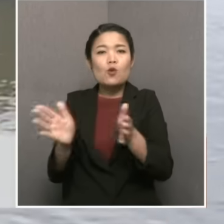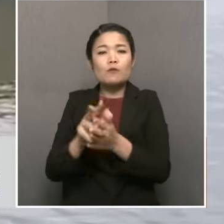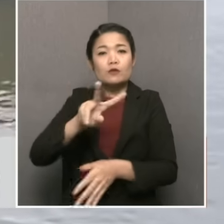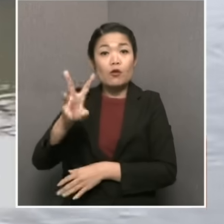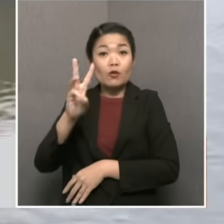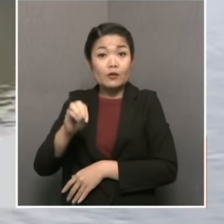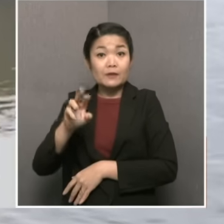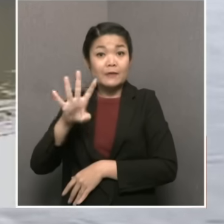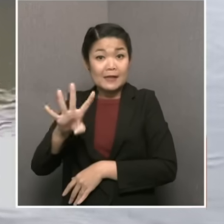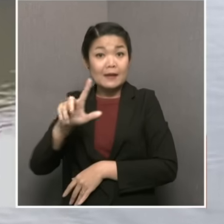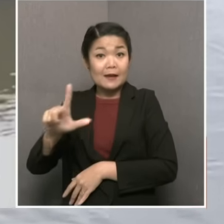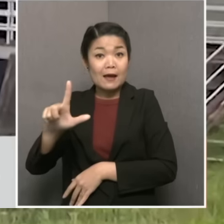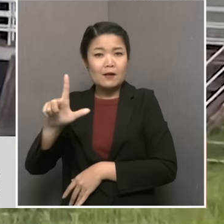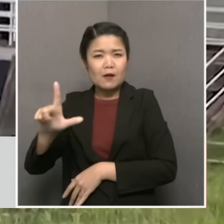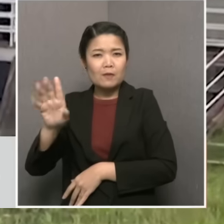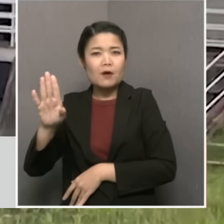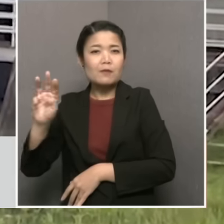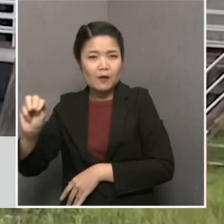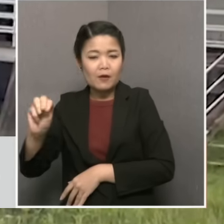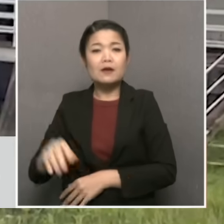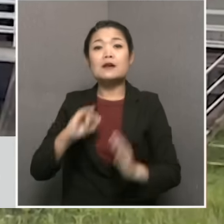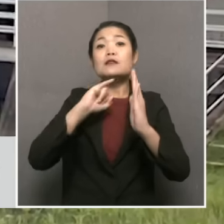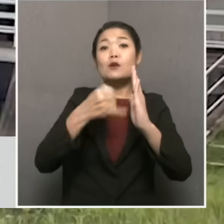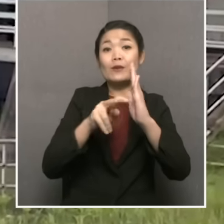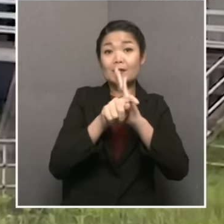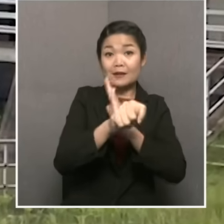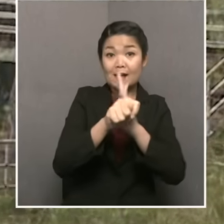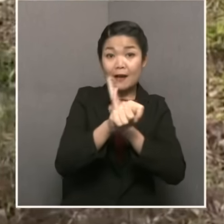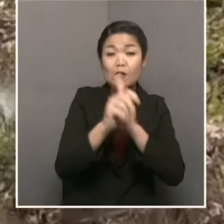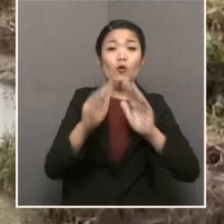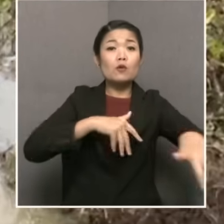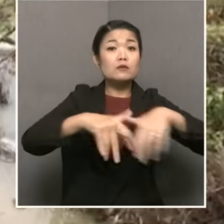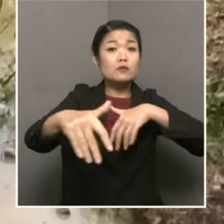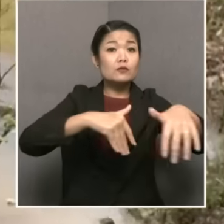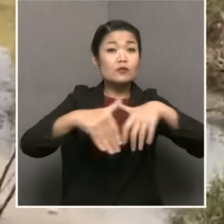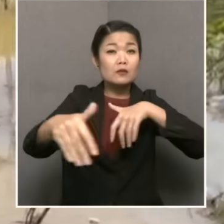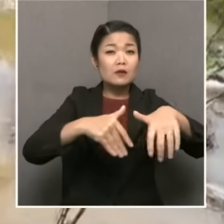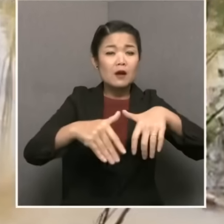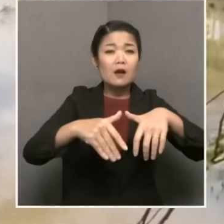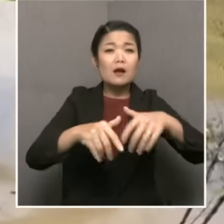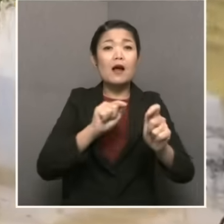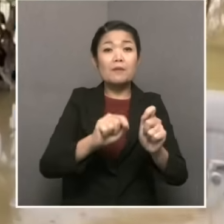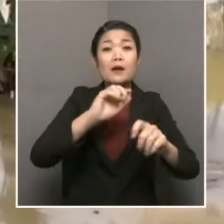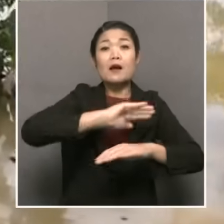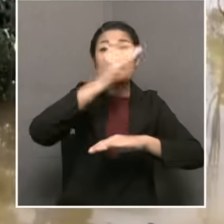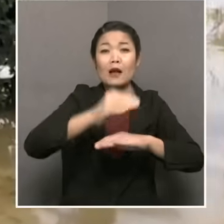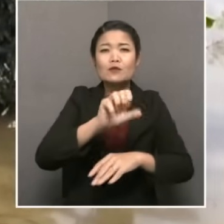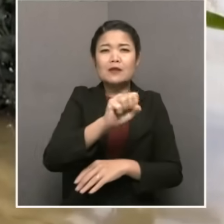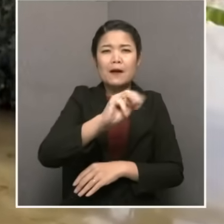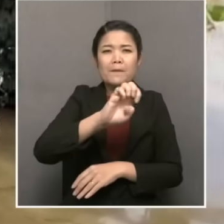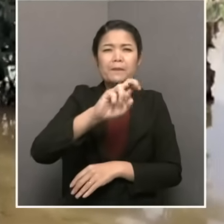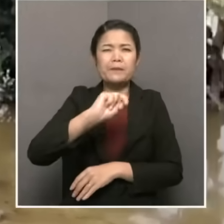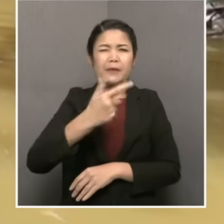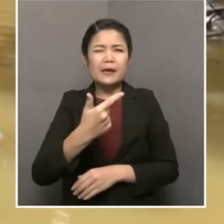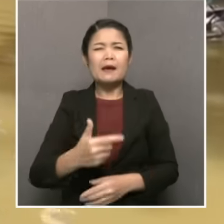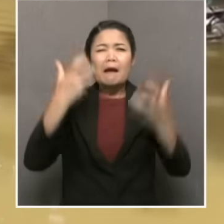เมตส่วนในพื้นที่จังหวัดตราชค่ะชาวบ้านทุ่งกระบอกตำบลสตออำเภอเขาสมิงตอนนี้เป็นทุกข์หนักจริงๆนะ